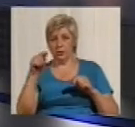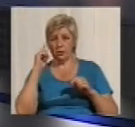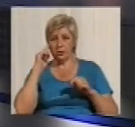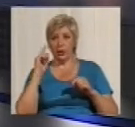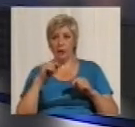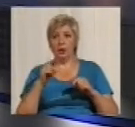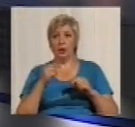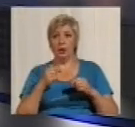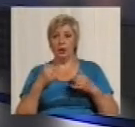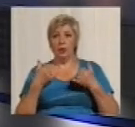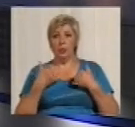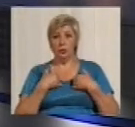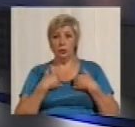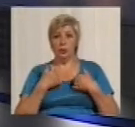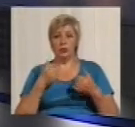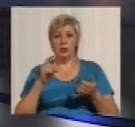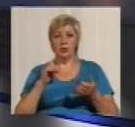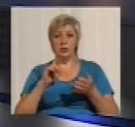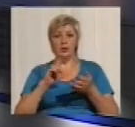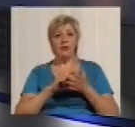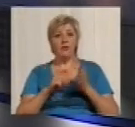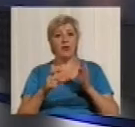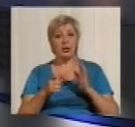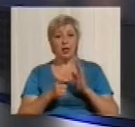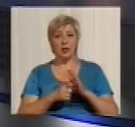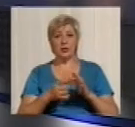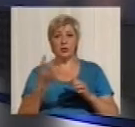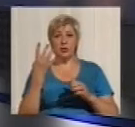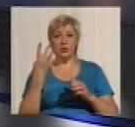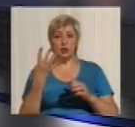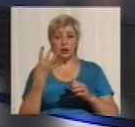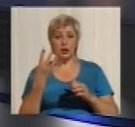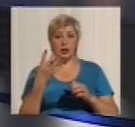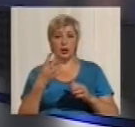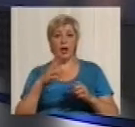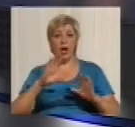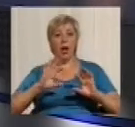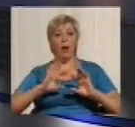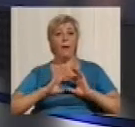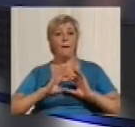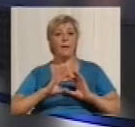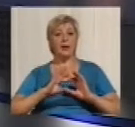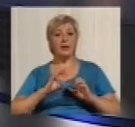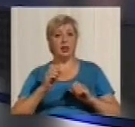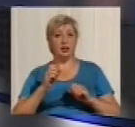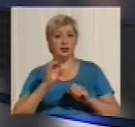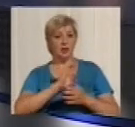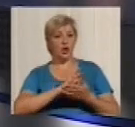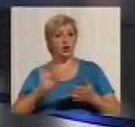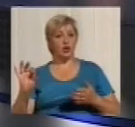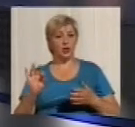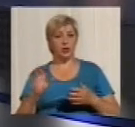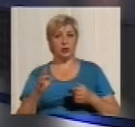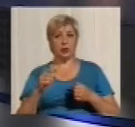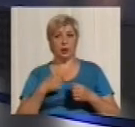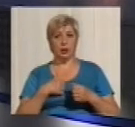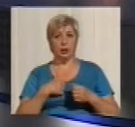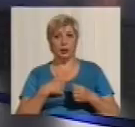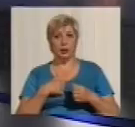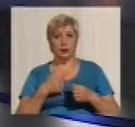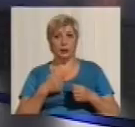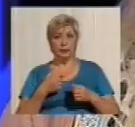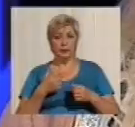школа, у нас в класі 4 медаліста. У вас донька десятикласниця? Да, десятикласниця. У нас 4 медаліста буде, а моя старша дочка